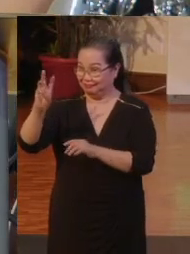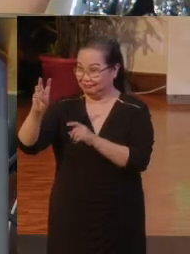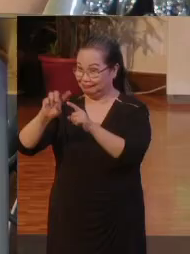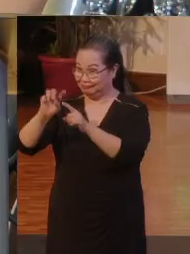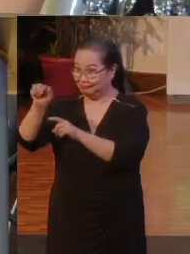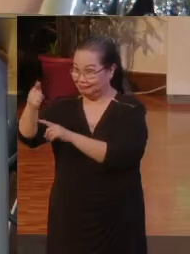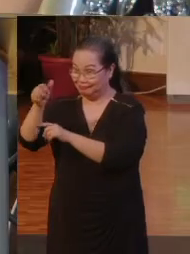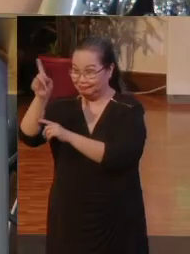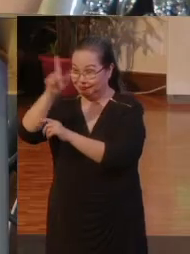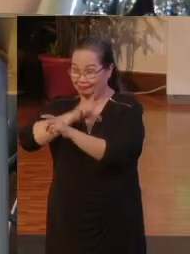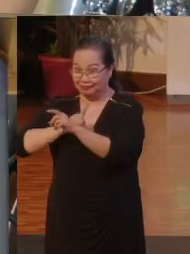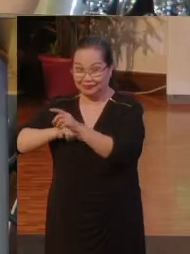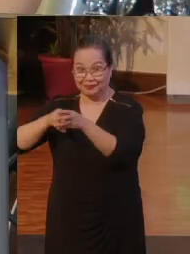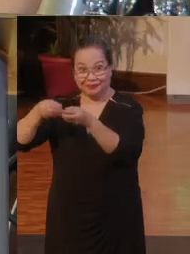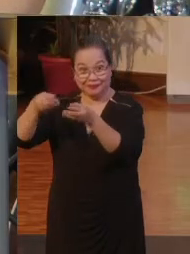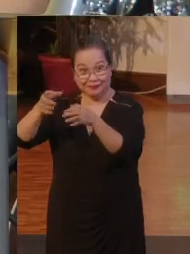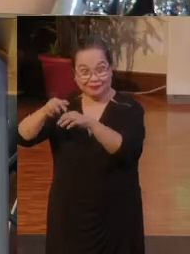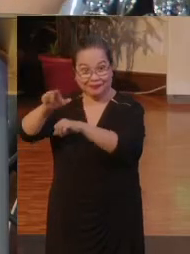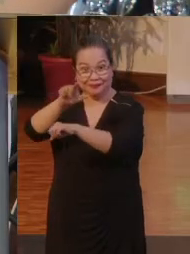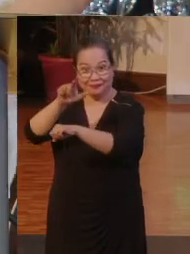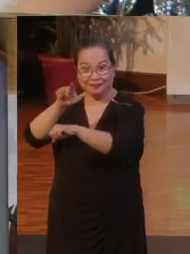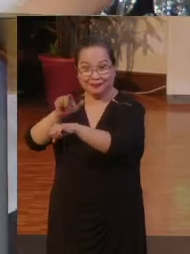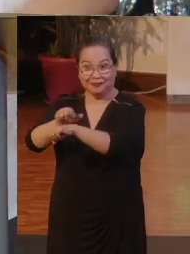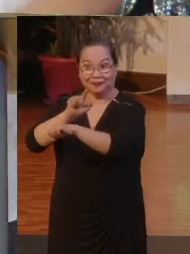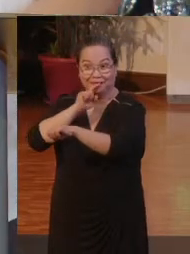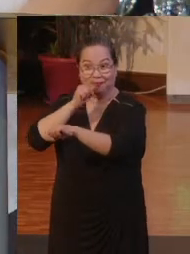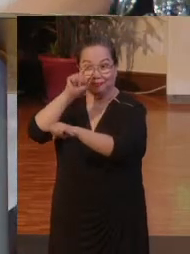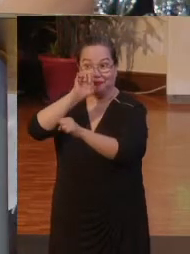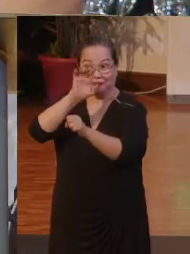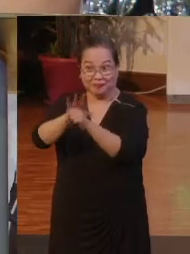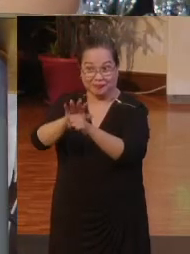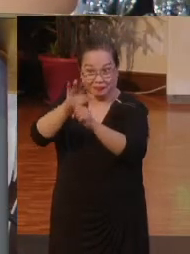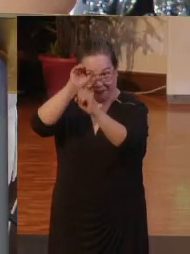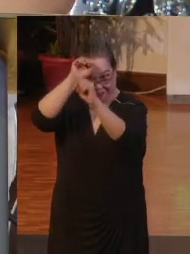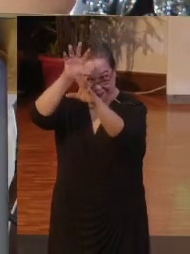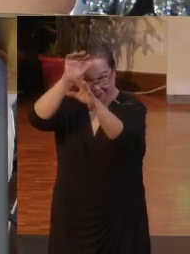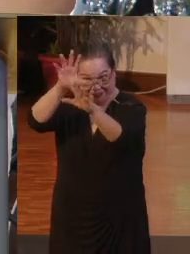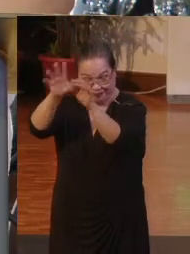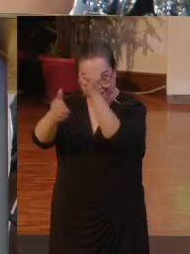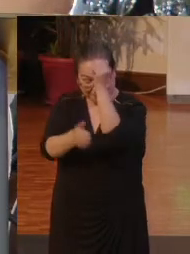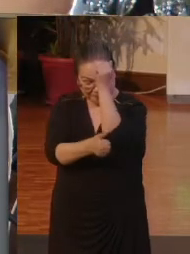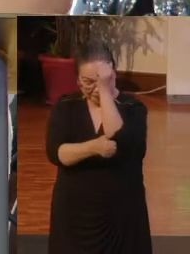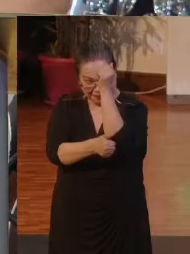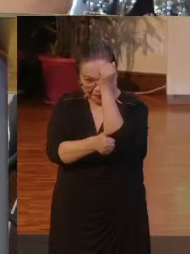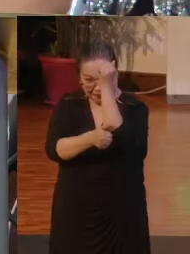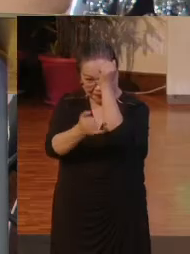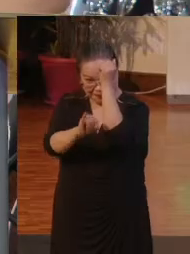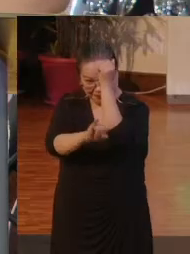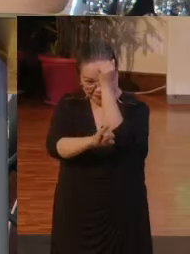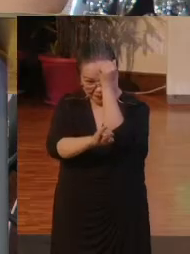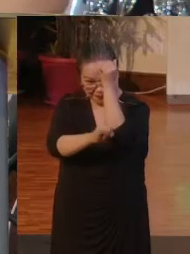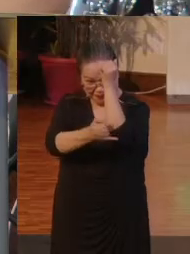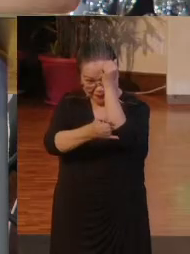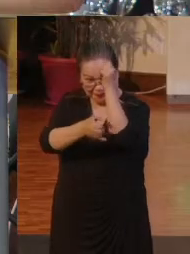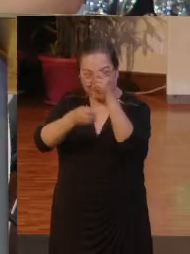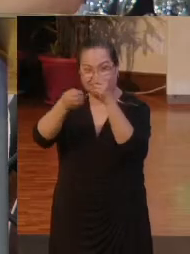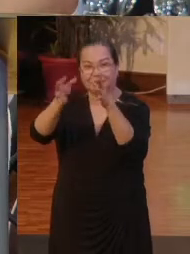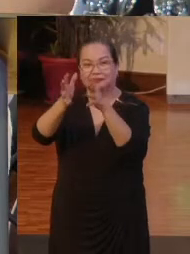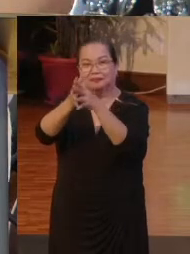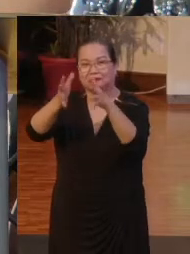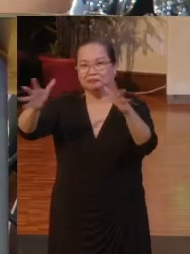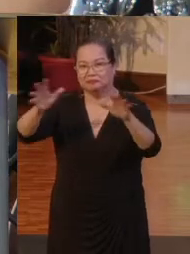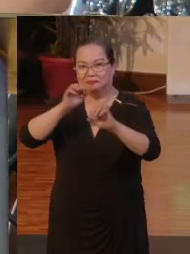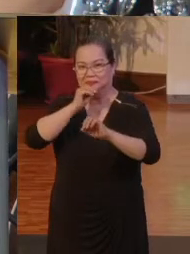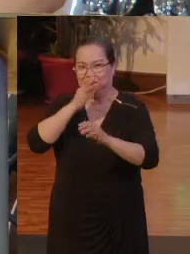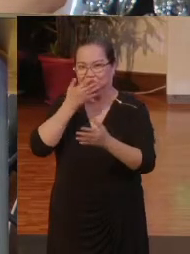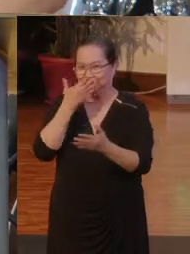the Lord your God brings you into the land that He swore to your fathers, to Abraham, to Isaac, and to Jacob, to give you with great and good